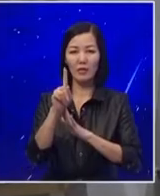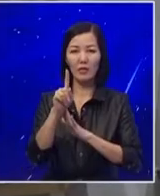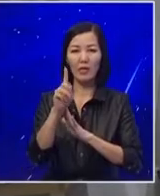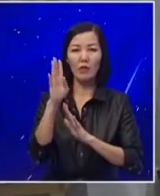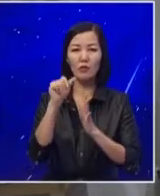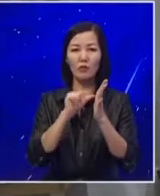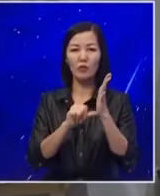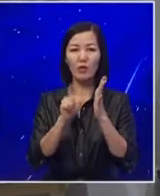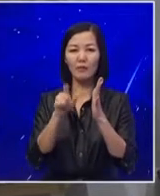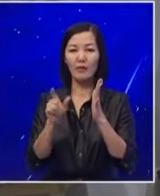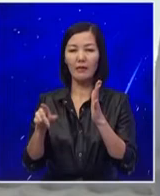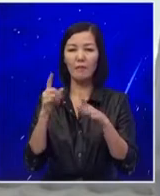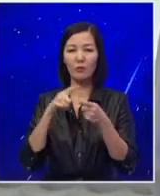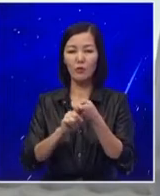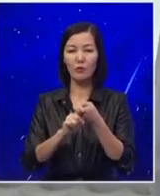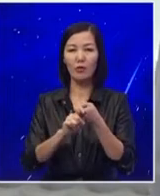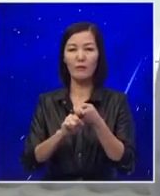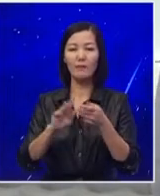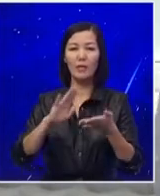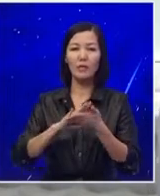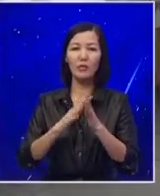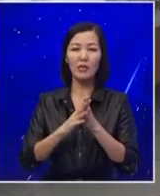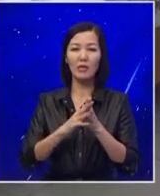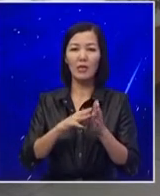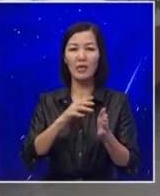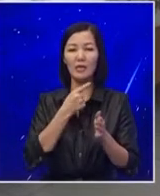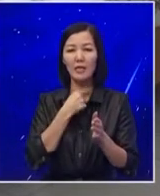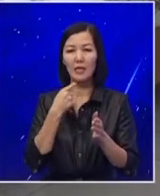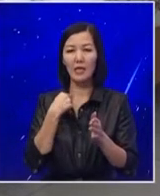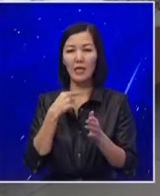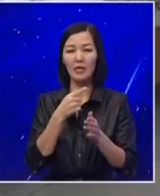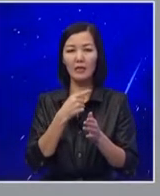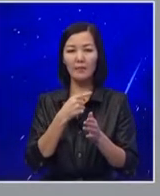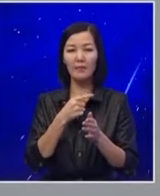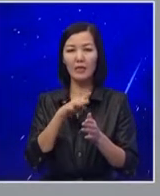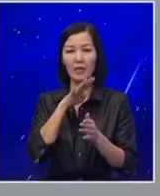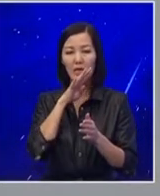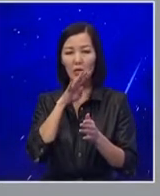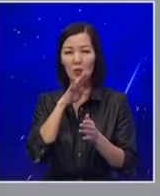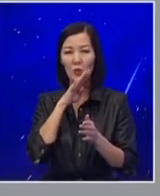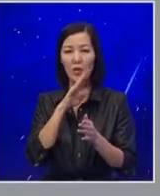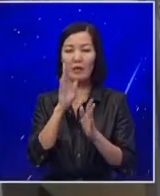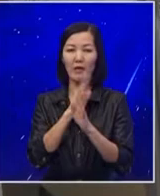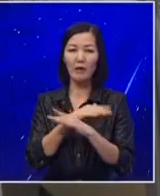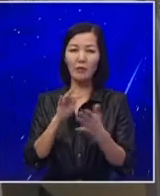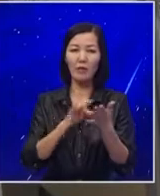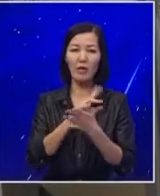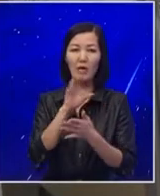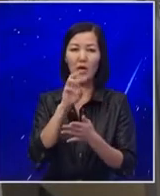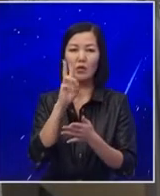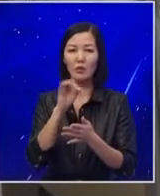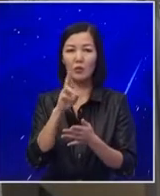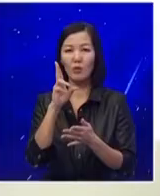адам жұқтырған. Облыстық көрсеткіштің артуы Текелі, Талдықорған, Қапшағай қалалары мен Көксу, Қаратал, Ақсу және Ескелді